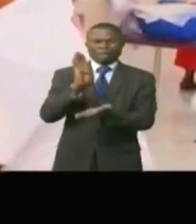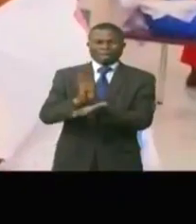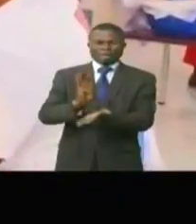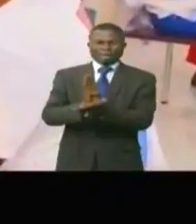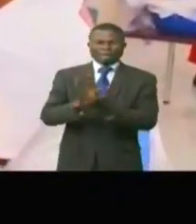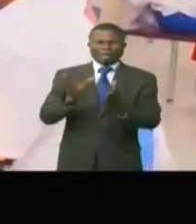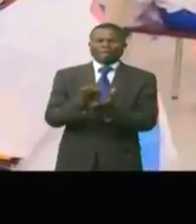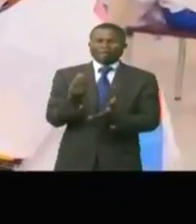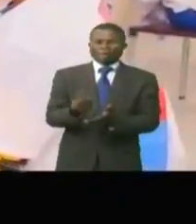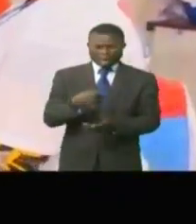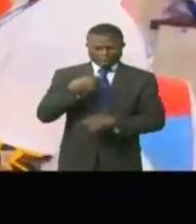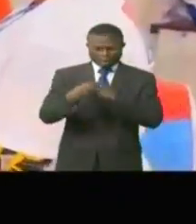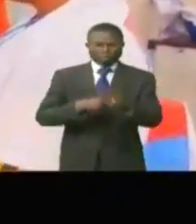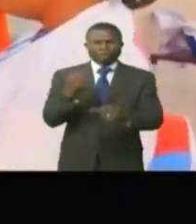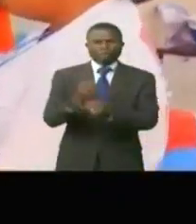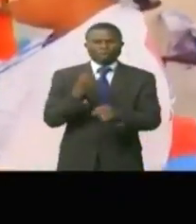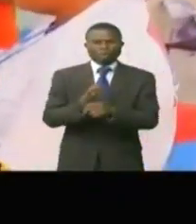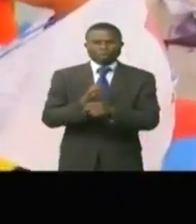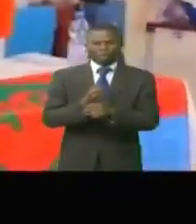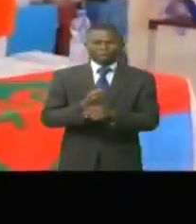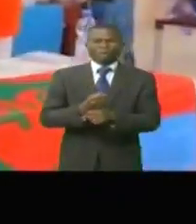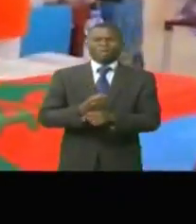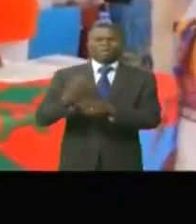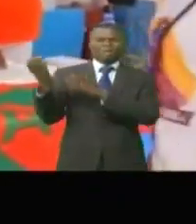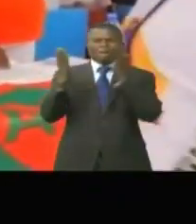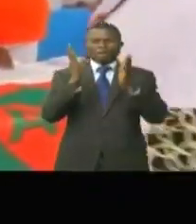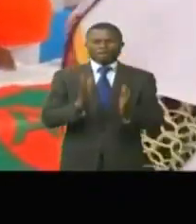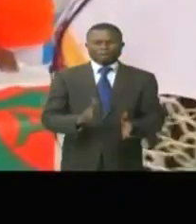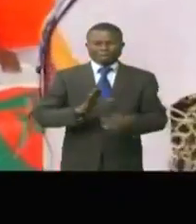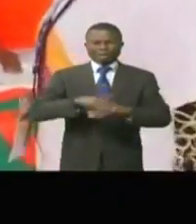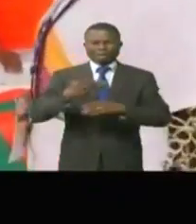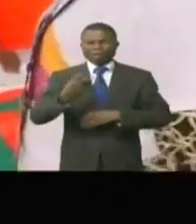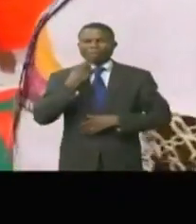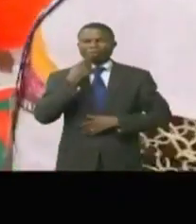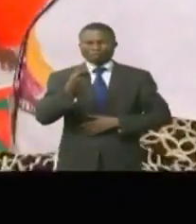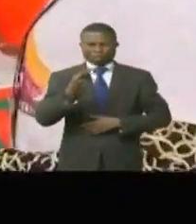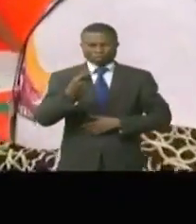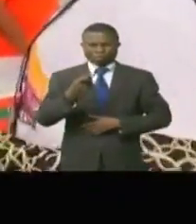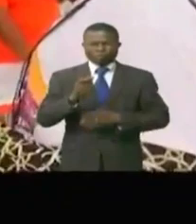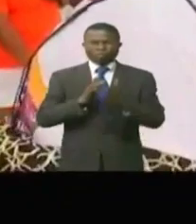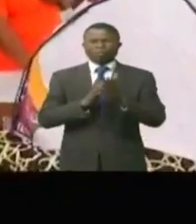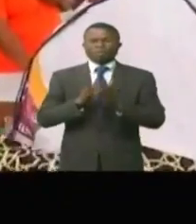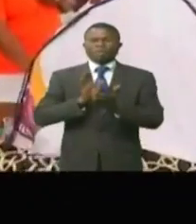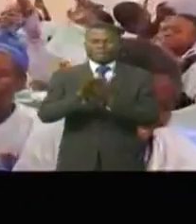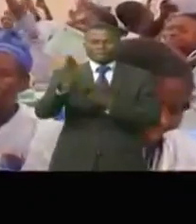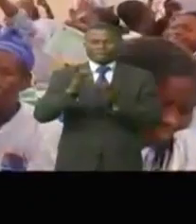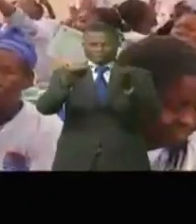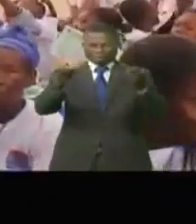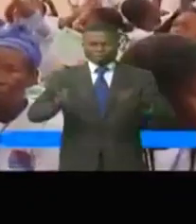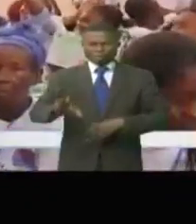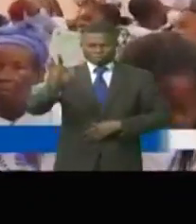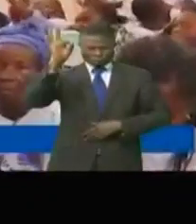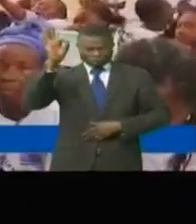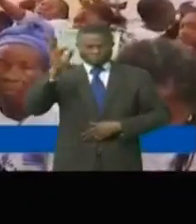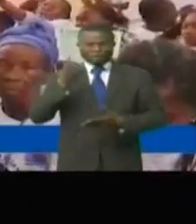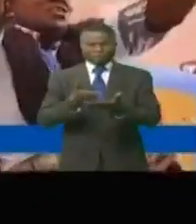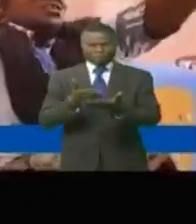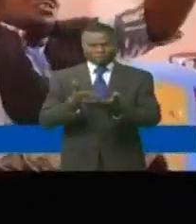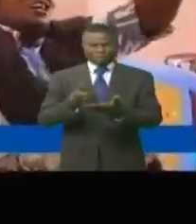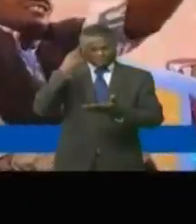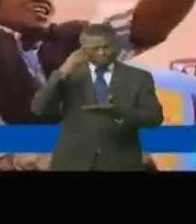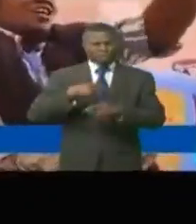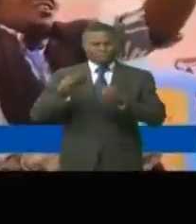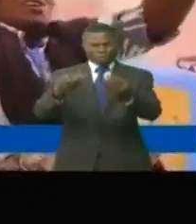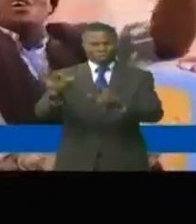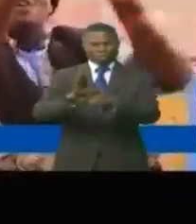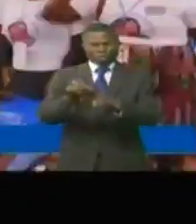d'un fonds de démarrage de leur commerce. Signalons par ailleurs que 15 sites de la Lukunga sont sélectionnés afin de